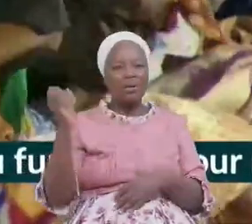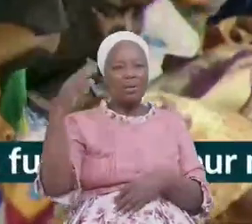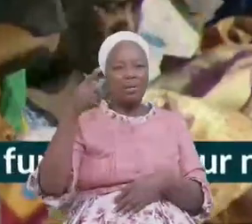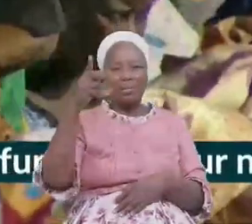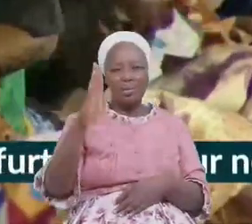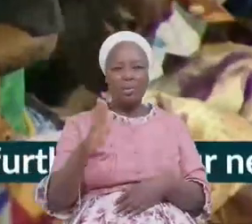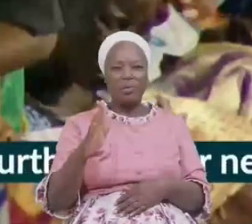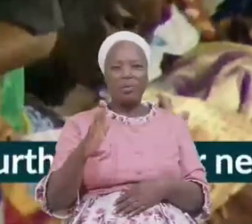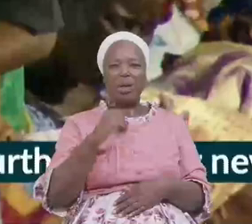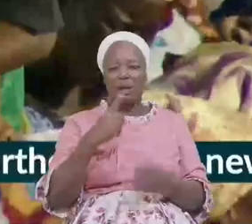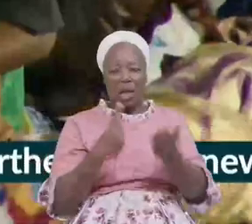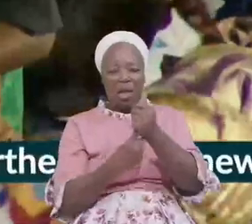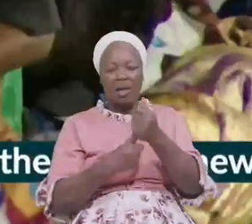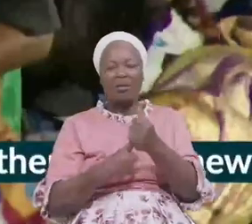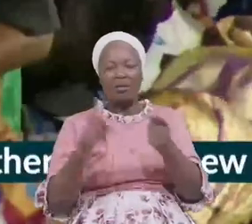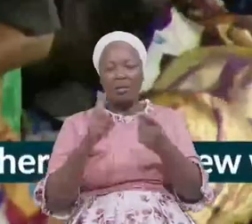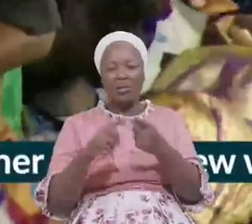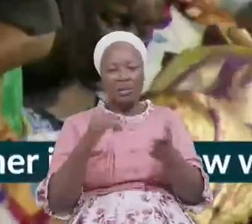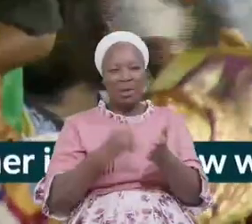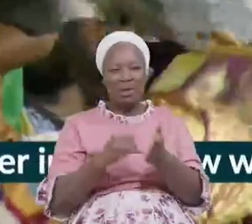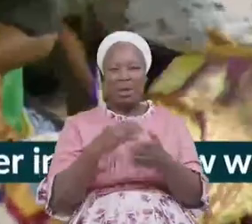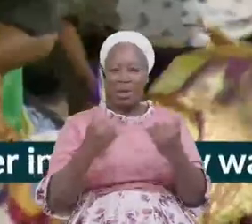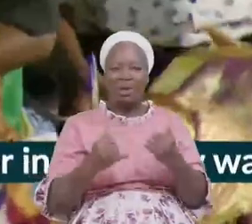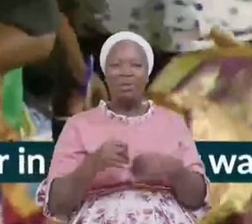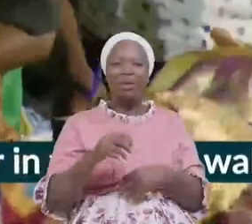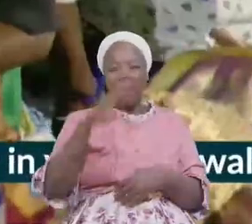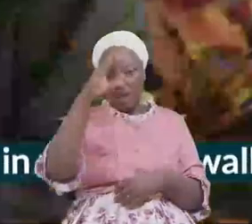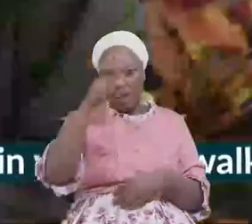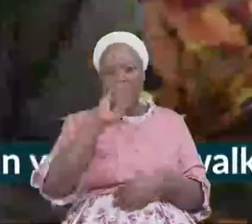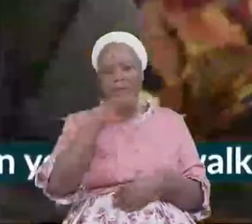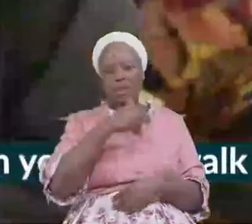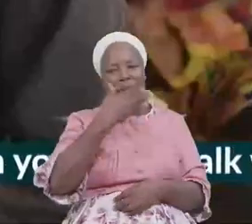Et par la grâce de Dieu, il s'est attaché à cela et aujourd'hui, il est dans un meilleur endroit.